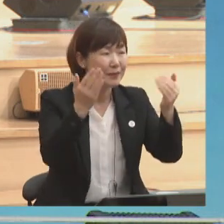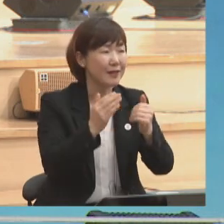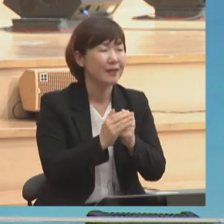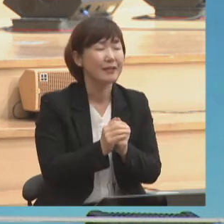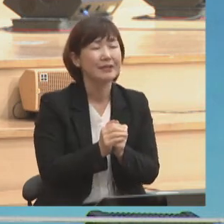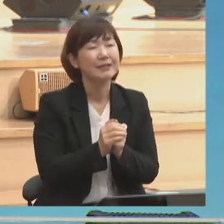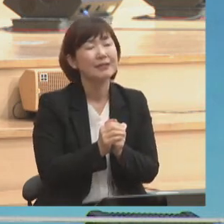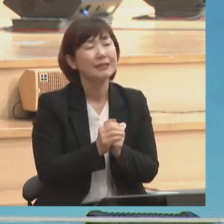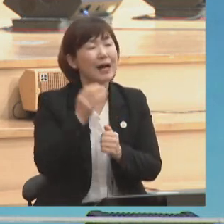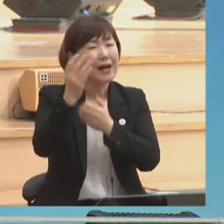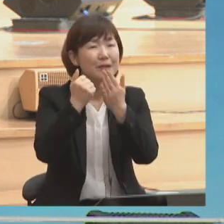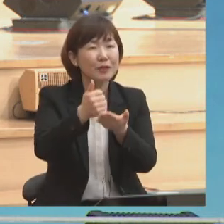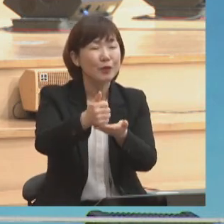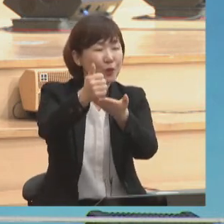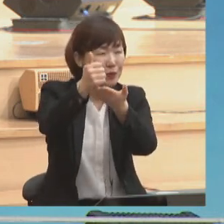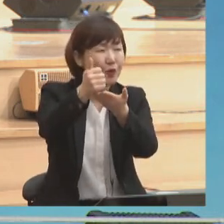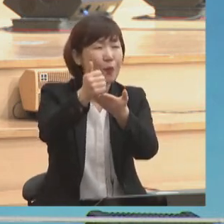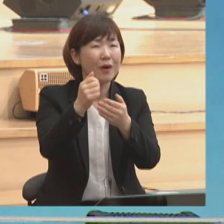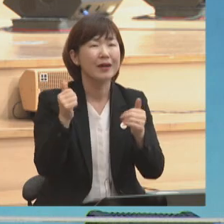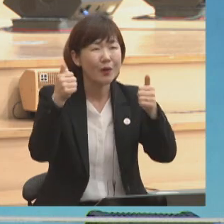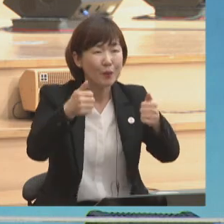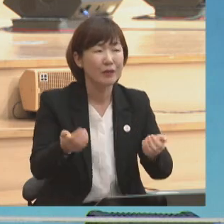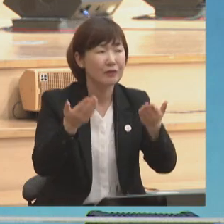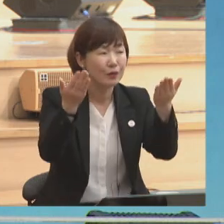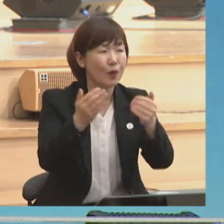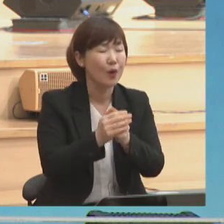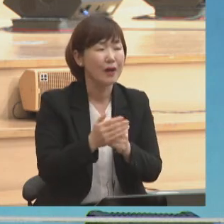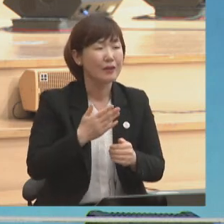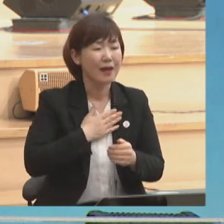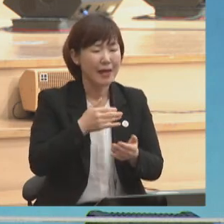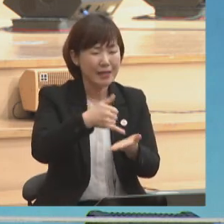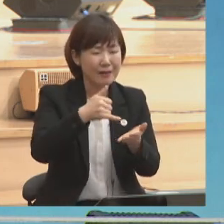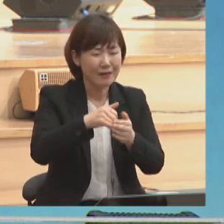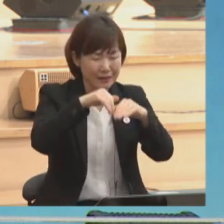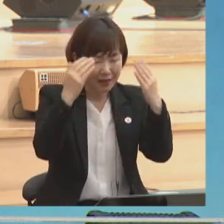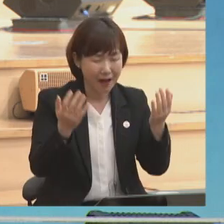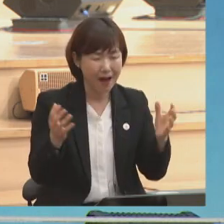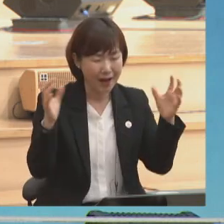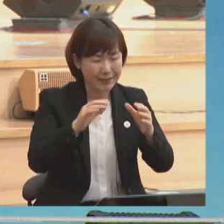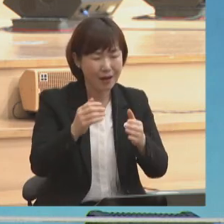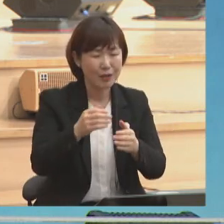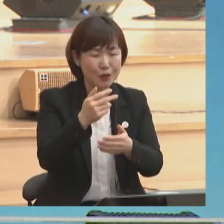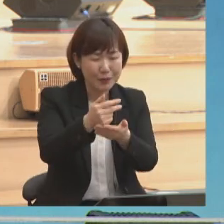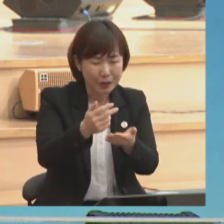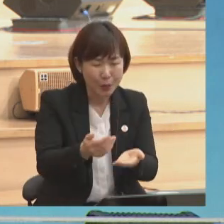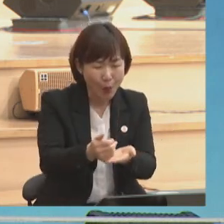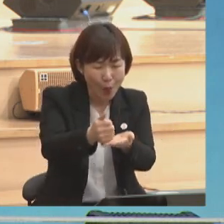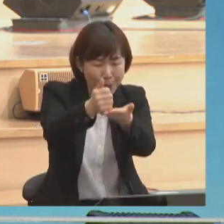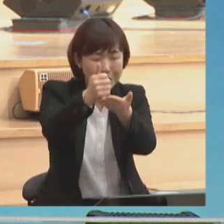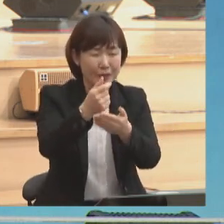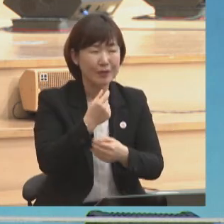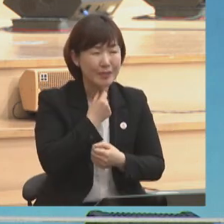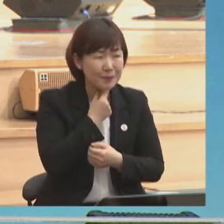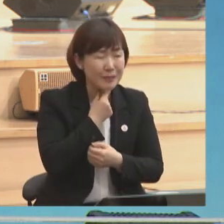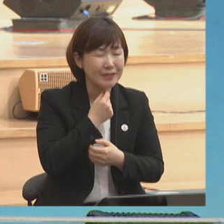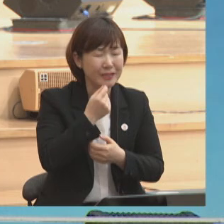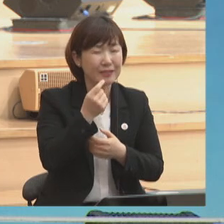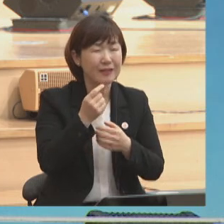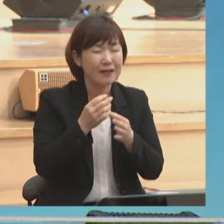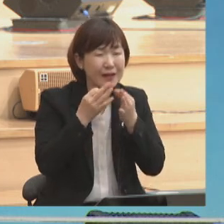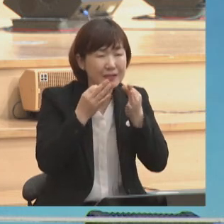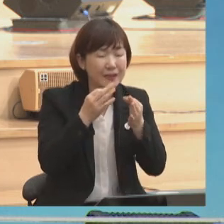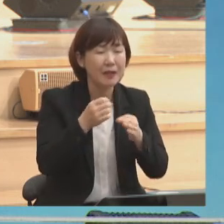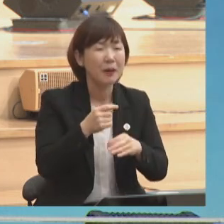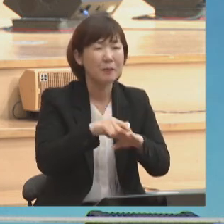올려드렸는데 하나님을 높이고 경배하고 우리의 전 인격을 다해 주님을 높이겠다는 그런 의지가 없이 찬양을 하고 마이크를